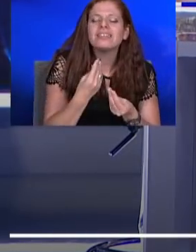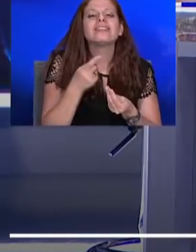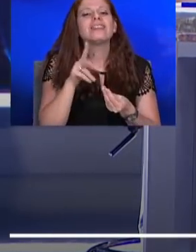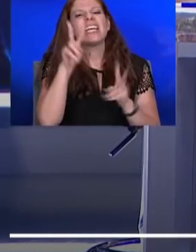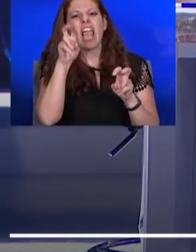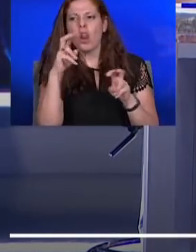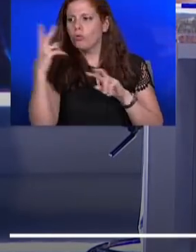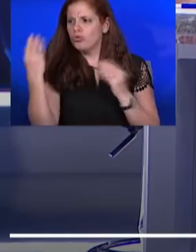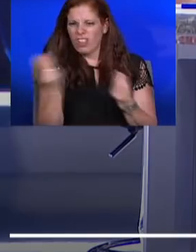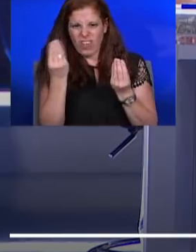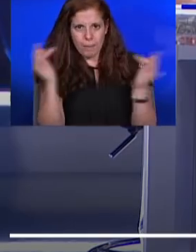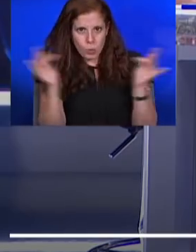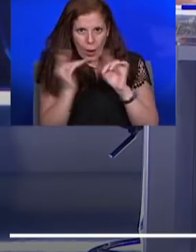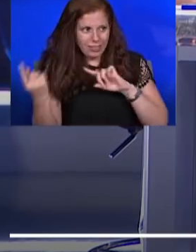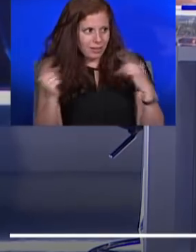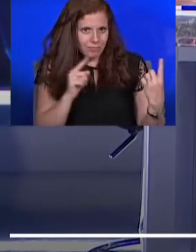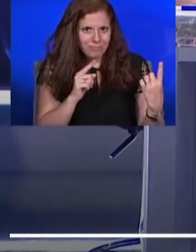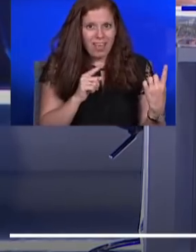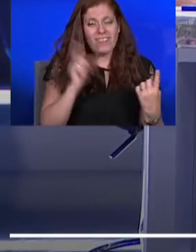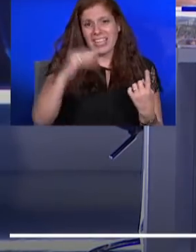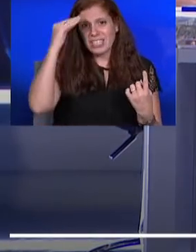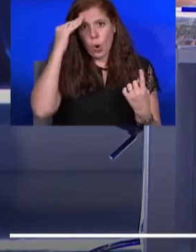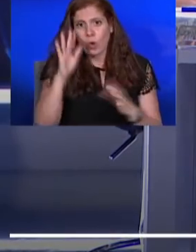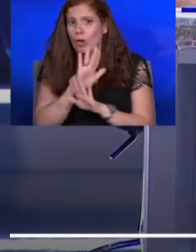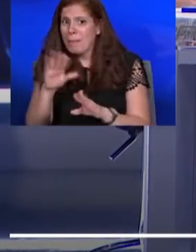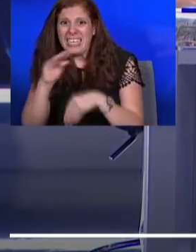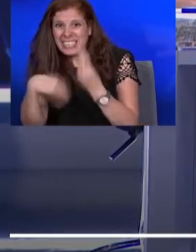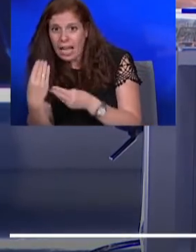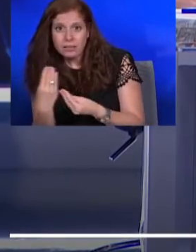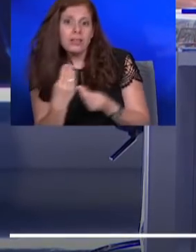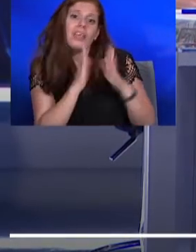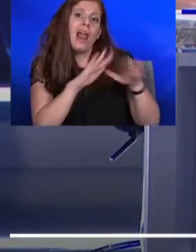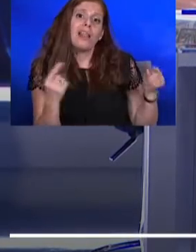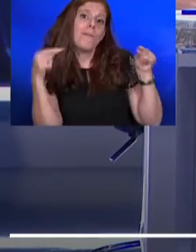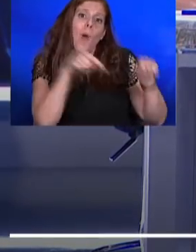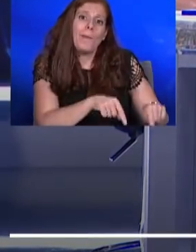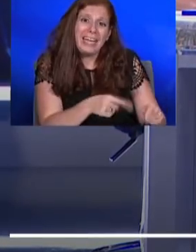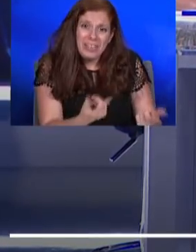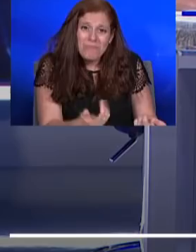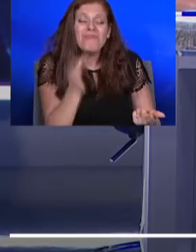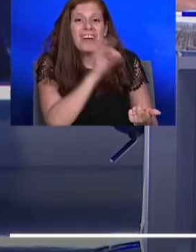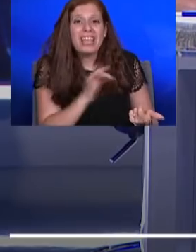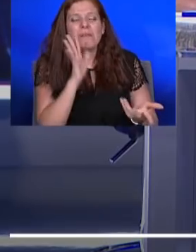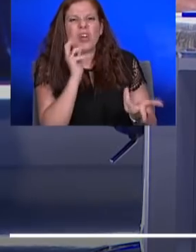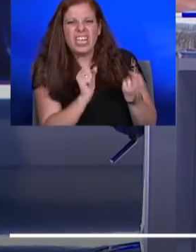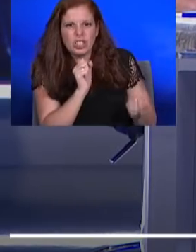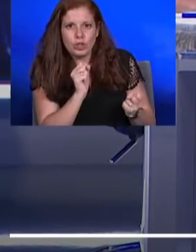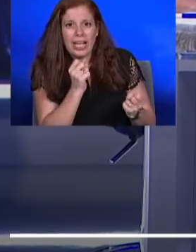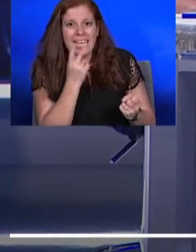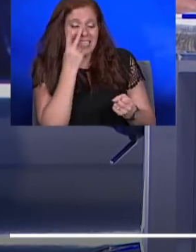לזכור שבלי סקס לא מגיעים ילדים, ועדיין מאוד מאוד קשה להסתכל עליהם כאיזה איבר חף